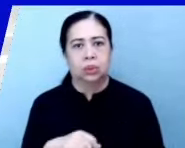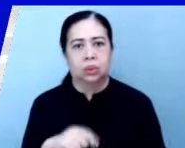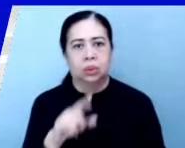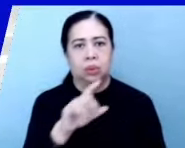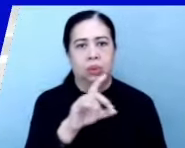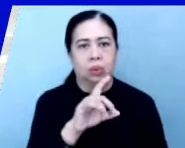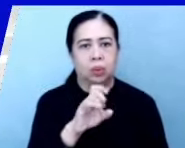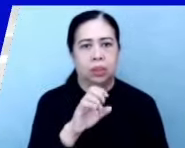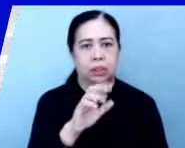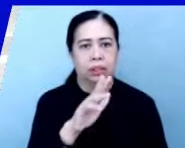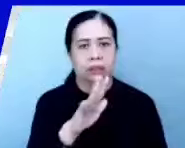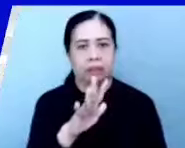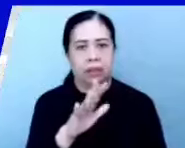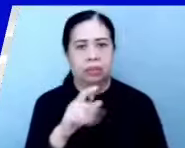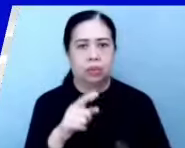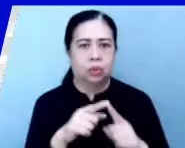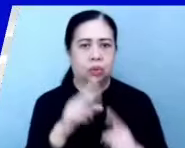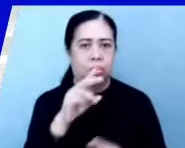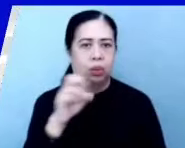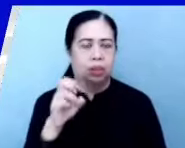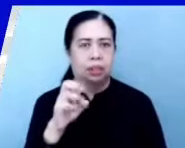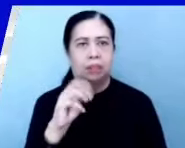metric tons.